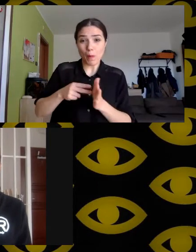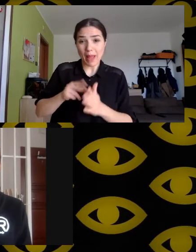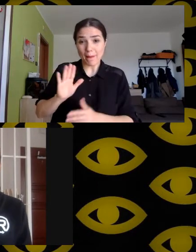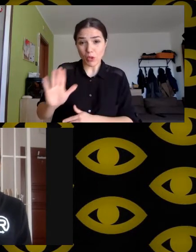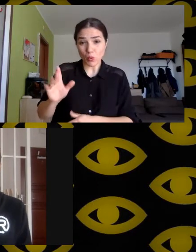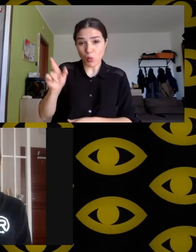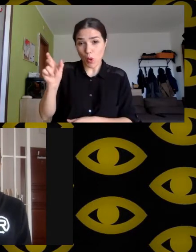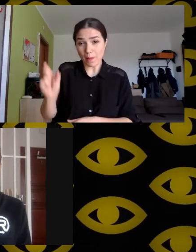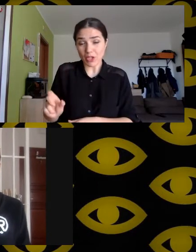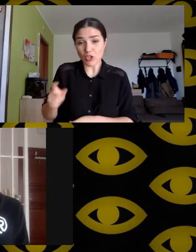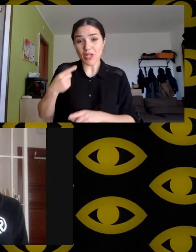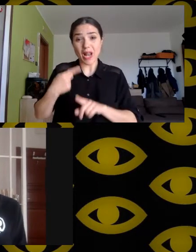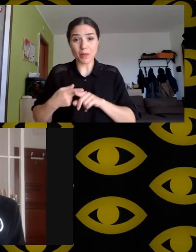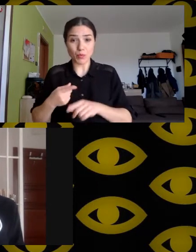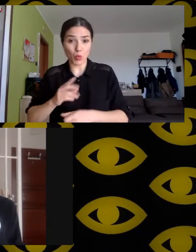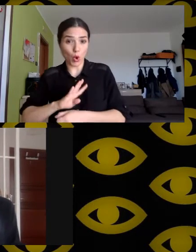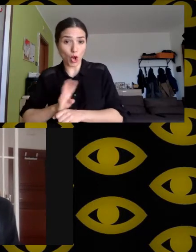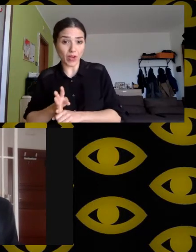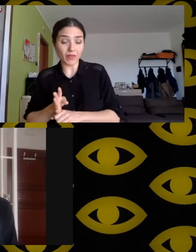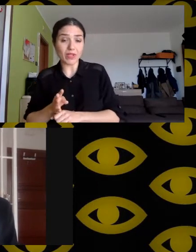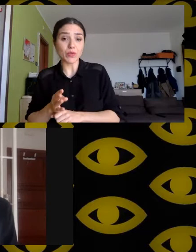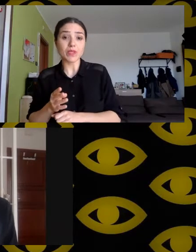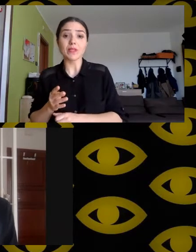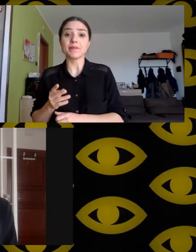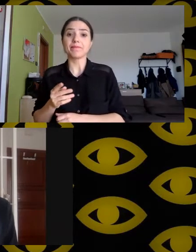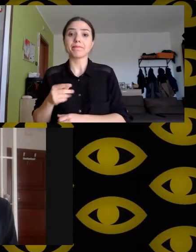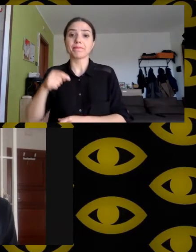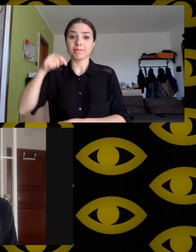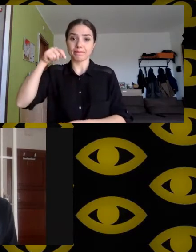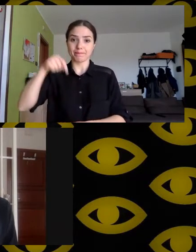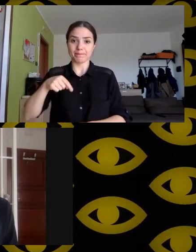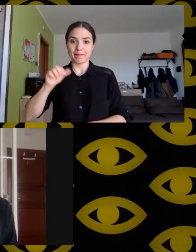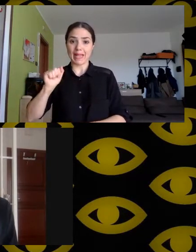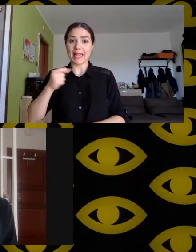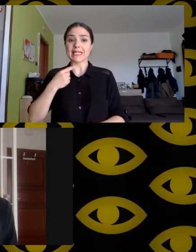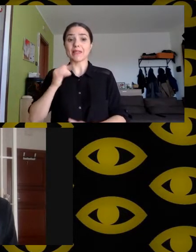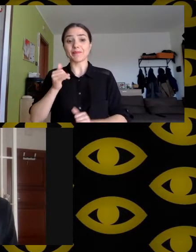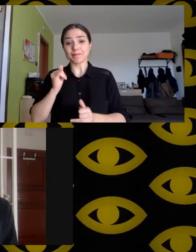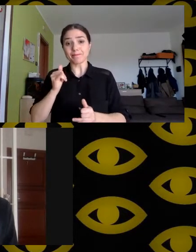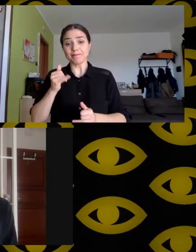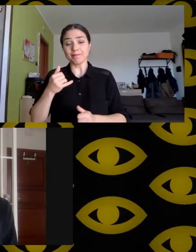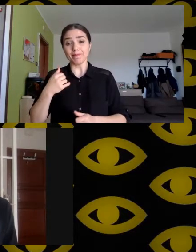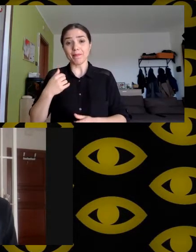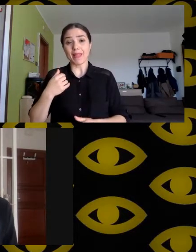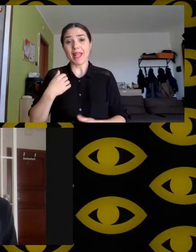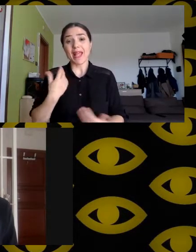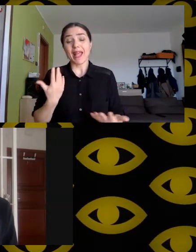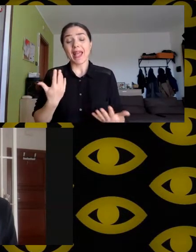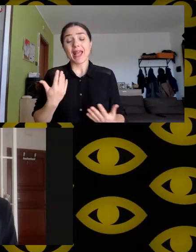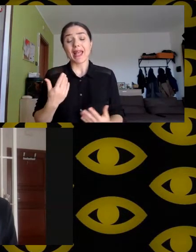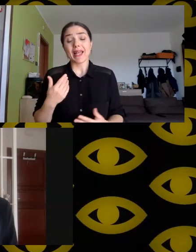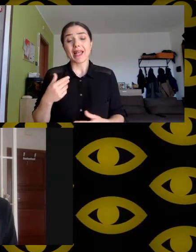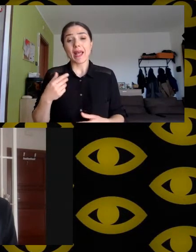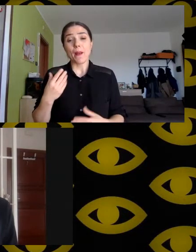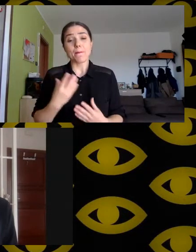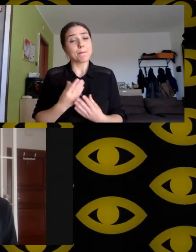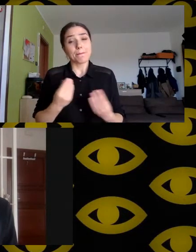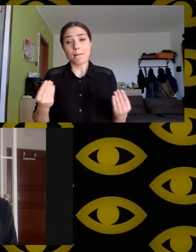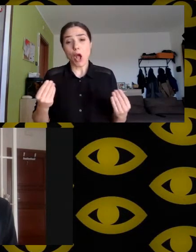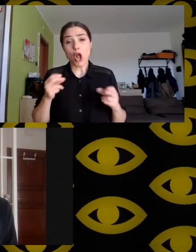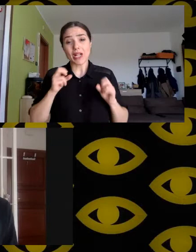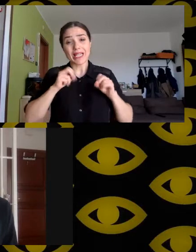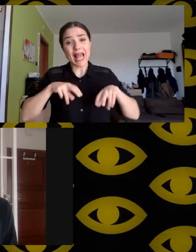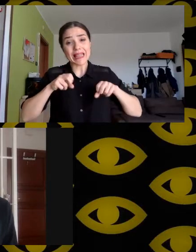chiaro, perché sono cose che passano sempre in secondo piano, e questo a me dispiace molto, ma molti atleti